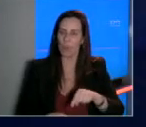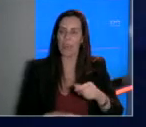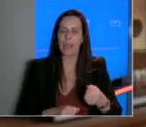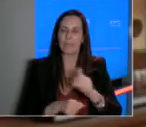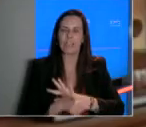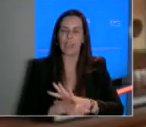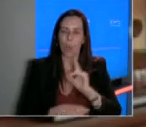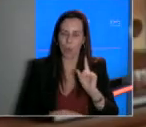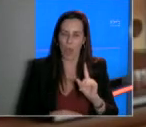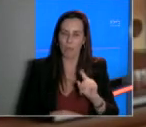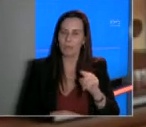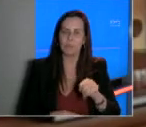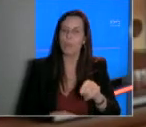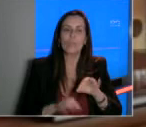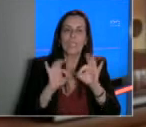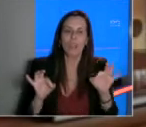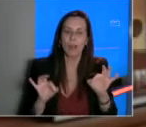וירוס אחד גדול. זהו.